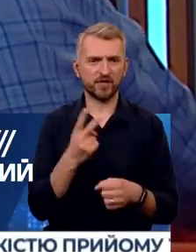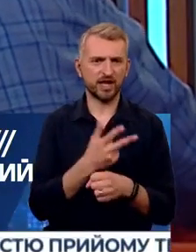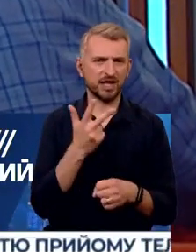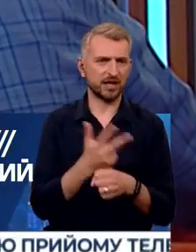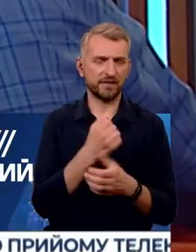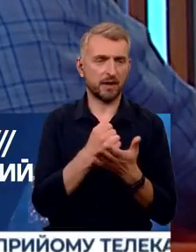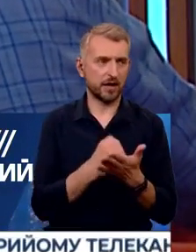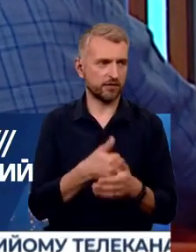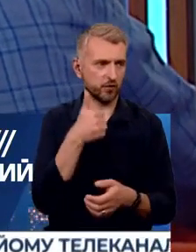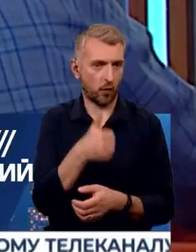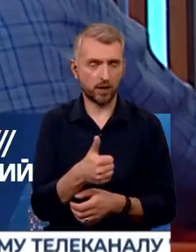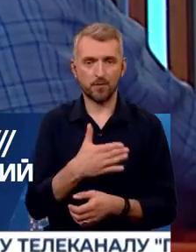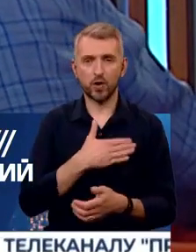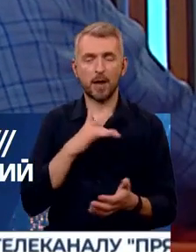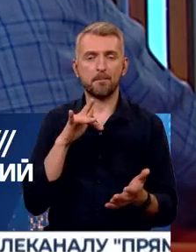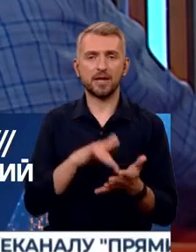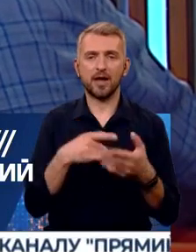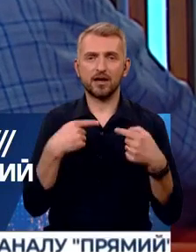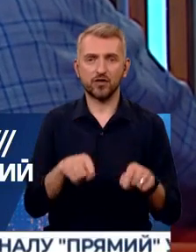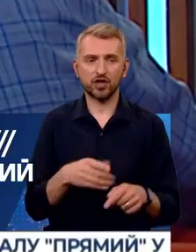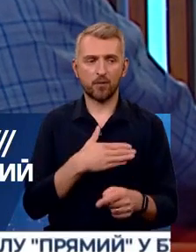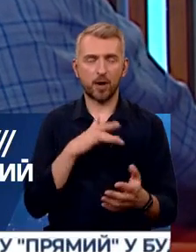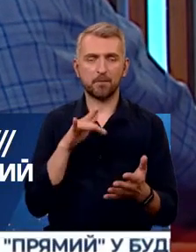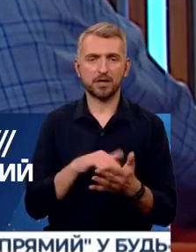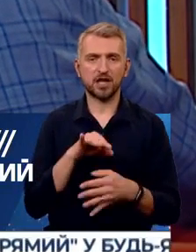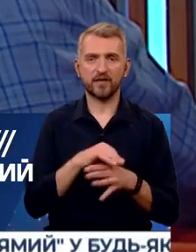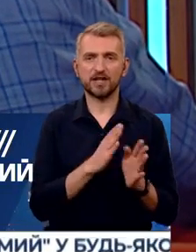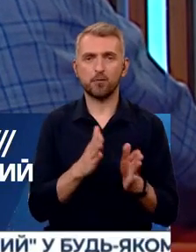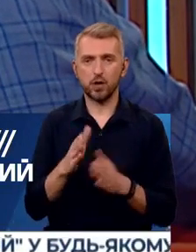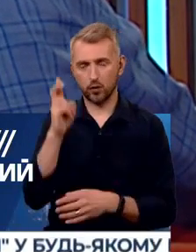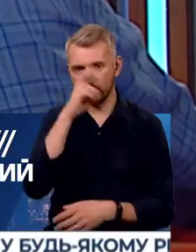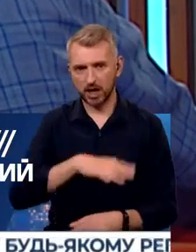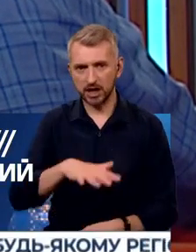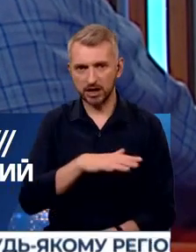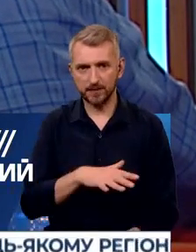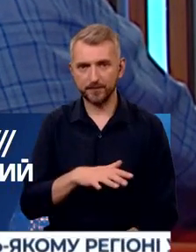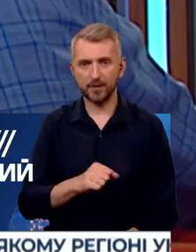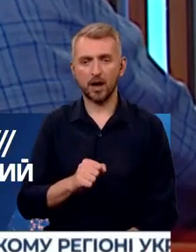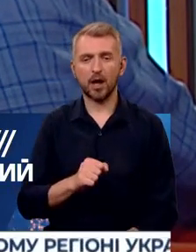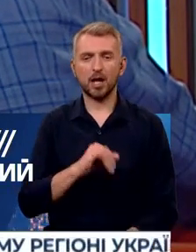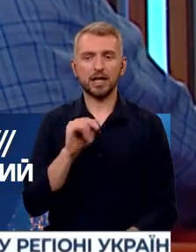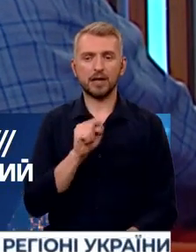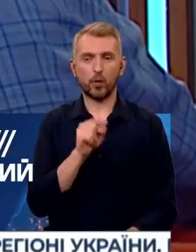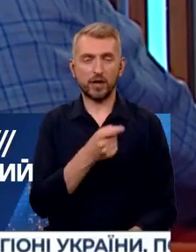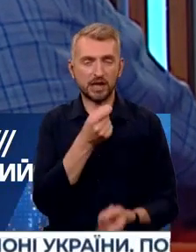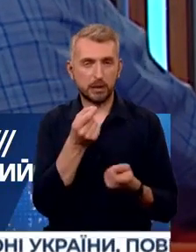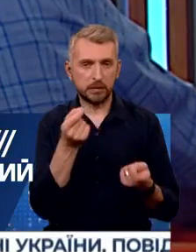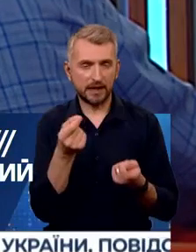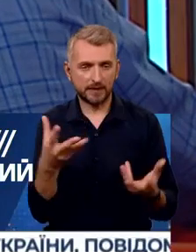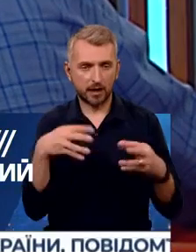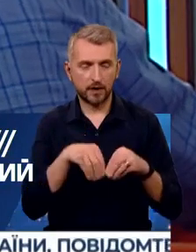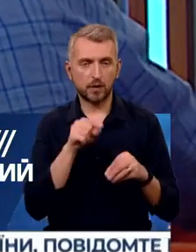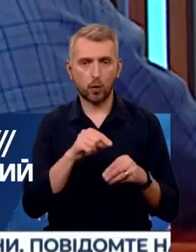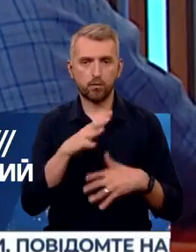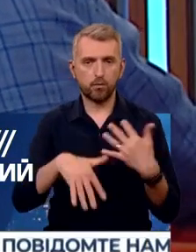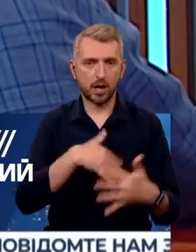це, звичайно, добре. Але моя мета інша. Моя мета – навести порядок в країні. А якраз із оцих дрібниць складається той